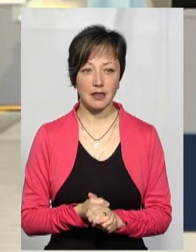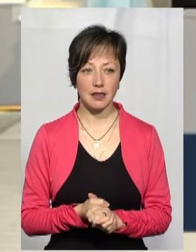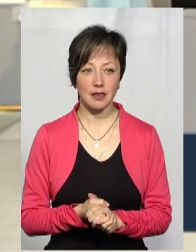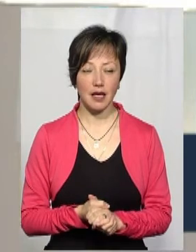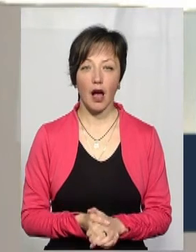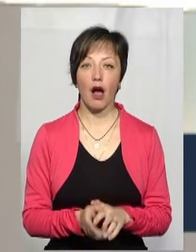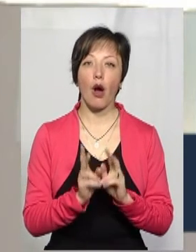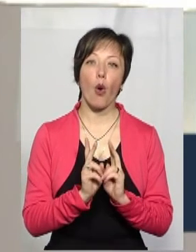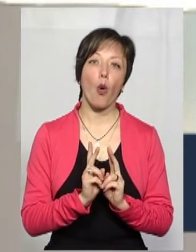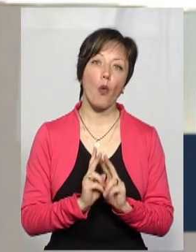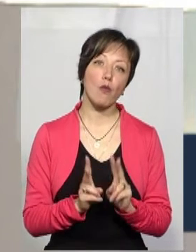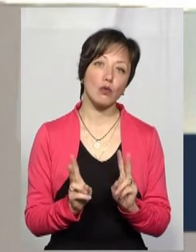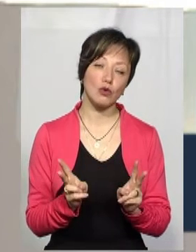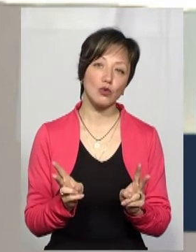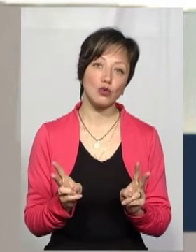Кому